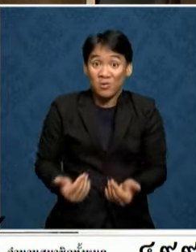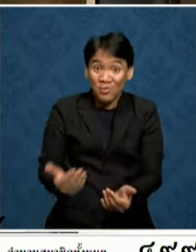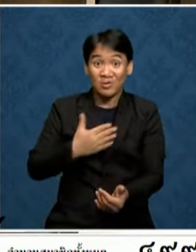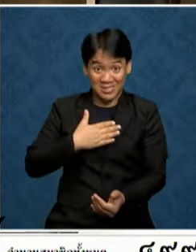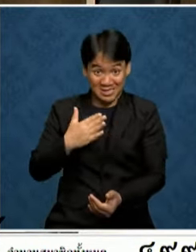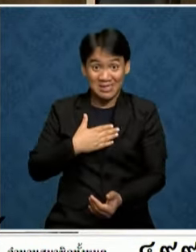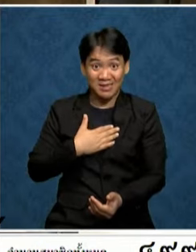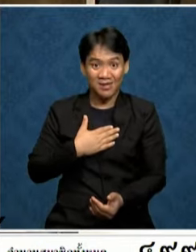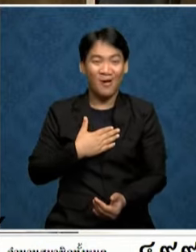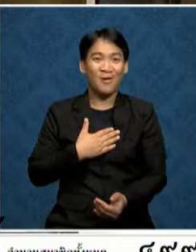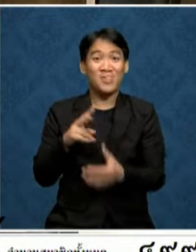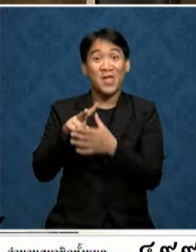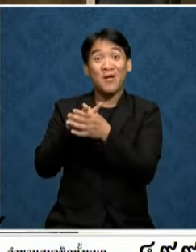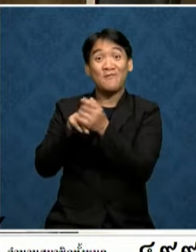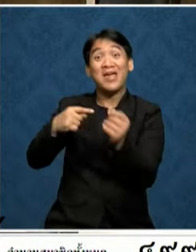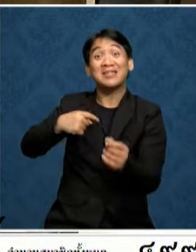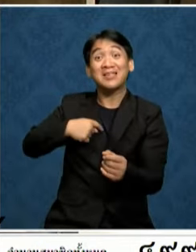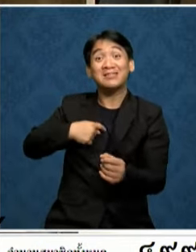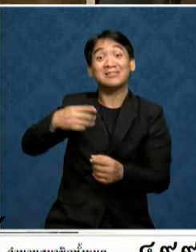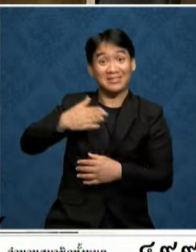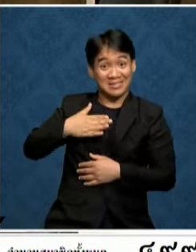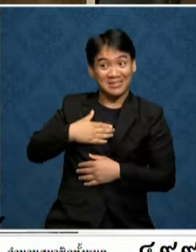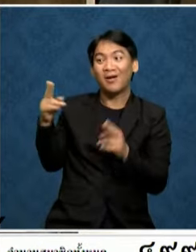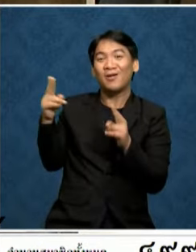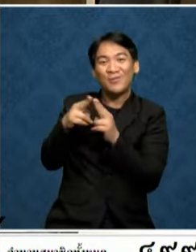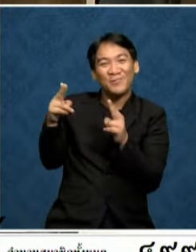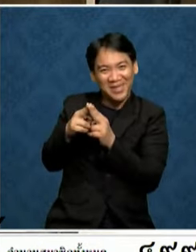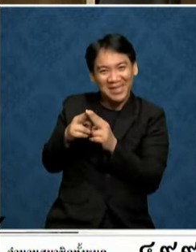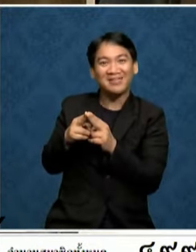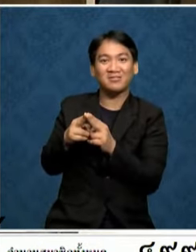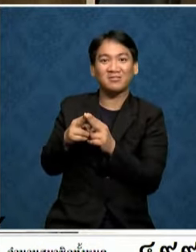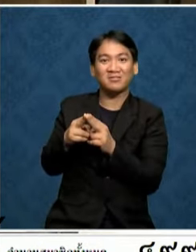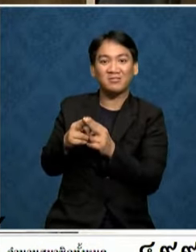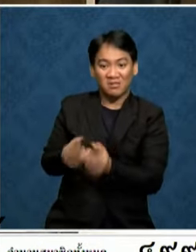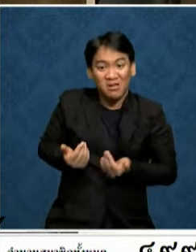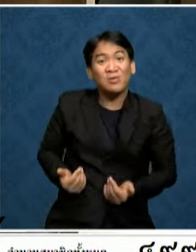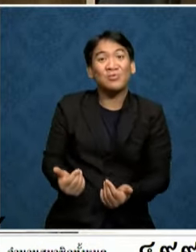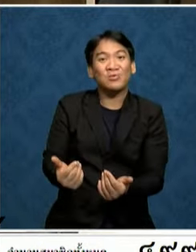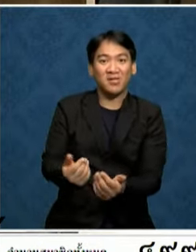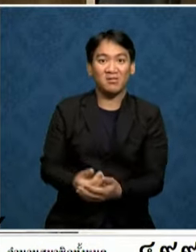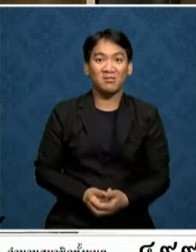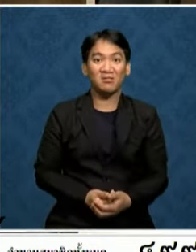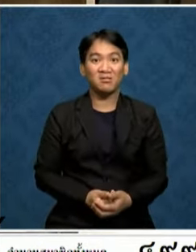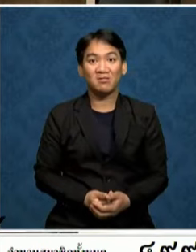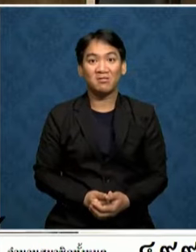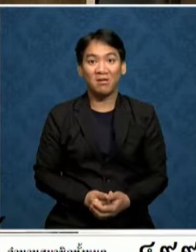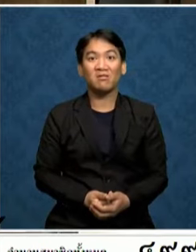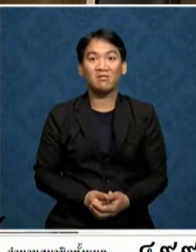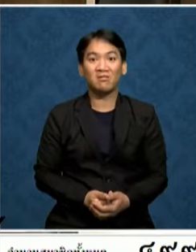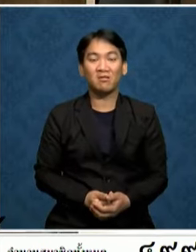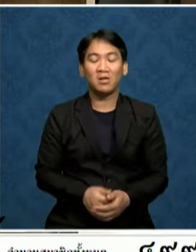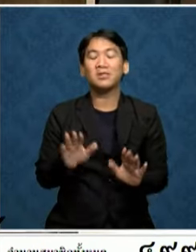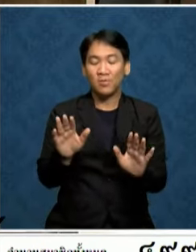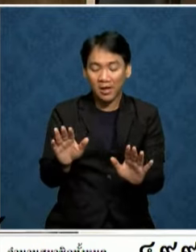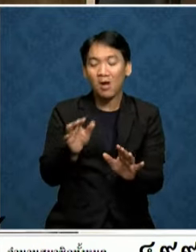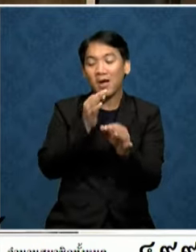รูกทุกคนเกิดจากการร่วมเพศเหมือนกันเราต้องทำไงให้เรื่องเพศมันพูดได้แต่พูดในในในกรอบที่ให้เขาให้ความเข้าใจเรื่องเพศมากขึ้นในมุมของเขาว่า